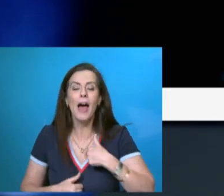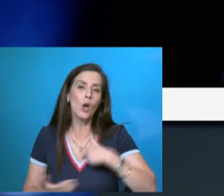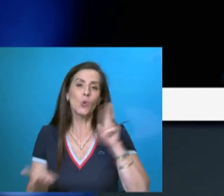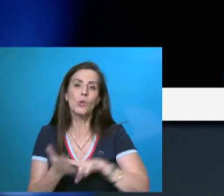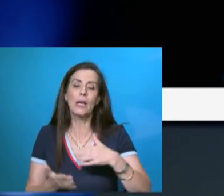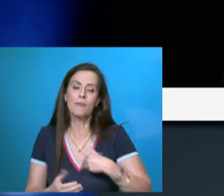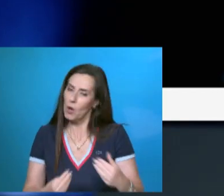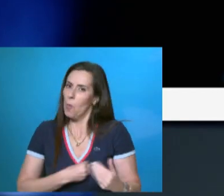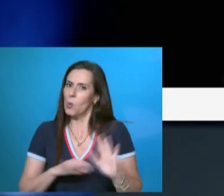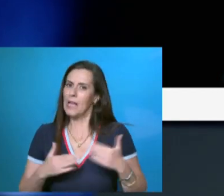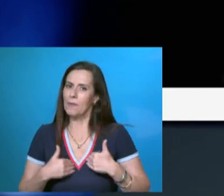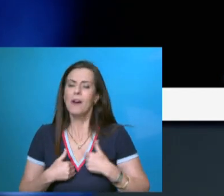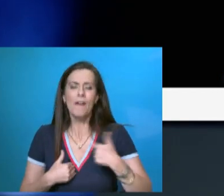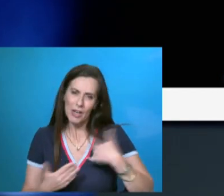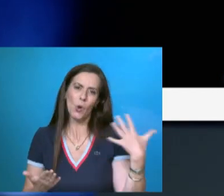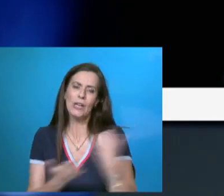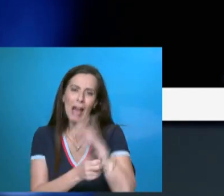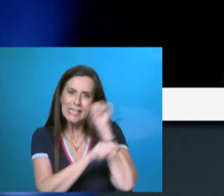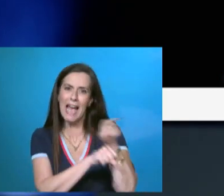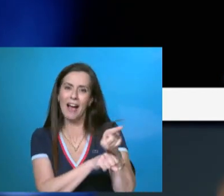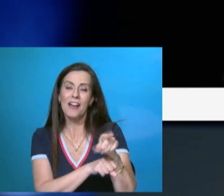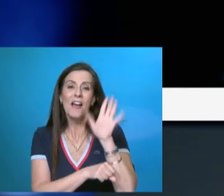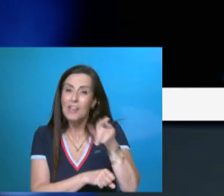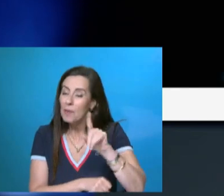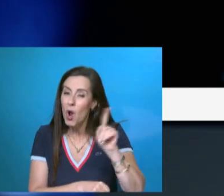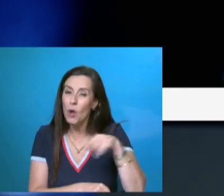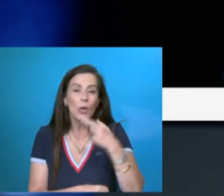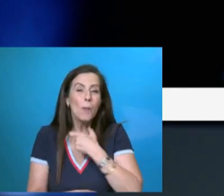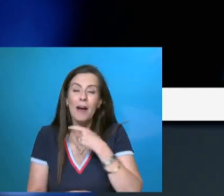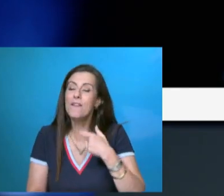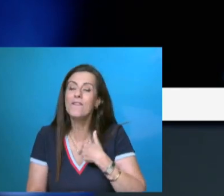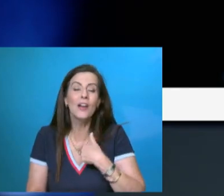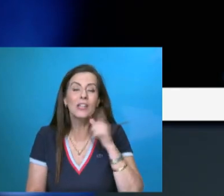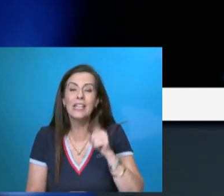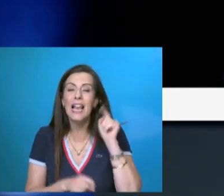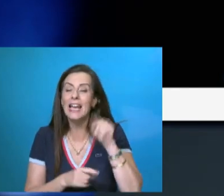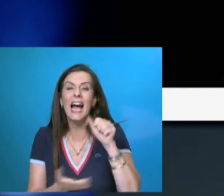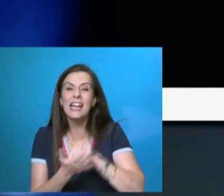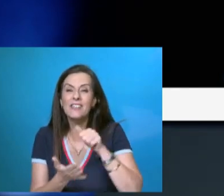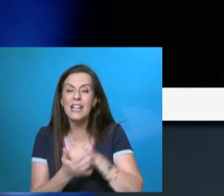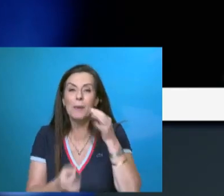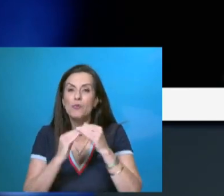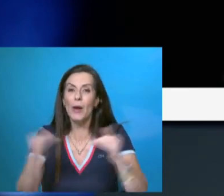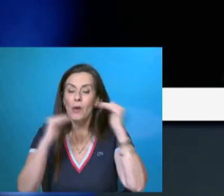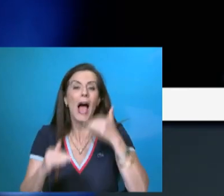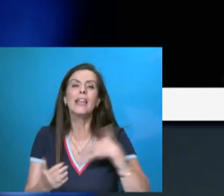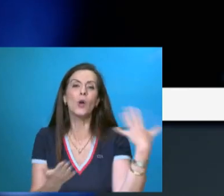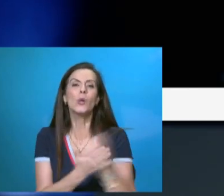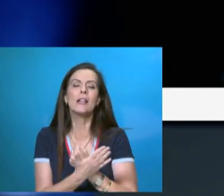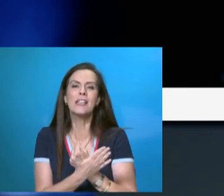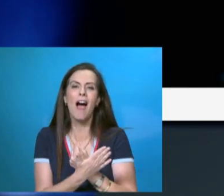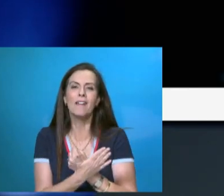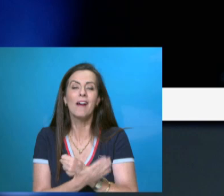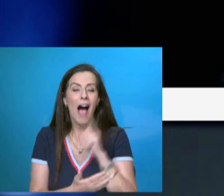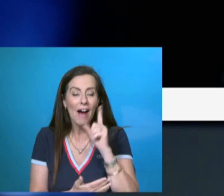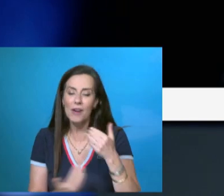בעניין הזה, ואנחנו ננצח אתכם. וגם אם אנחנו לא תהיה לנו ברירה ואנחנו נאלץ להגיע חס וחלילה לבגץ, אנחנו ננצח אתכם. אבל כי אנחנו,